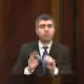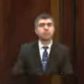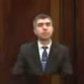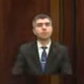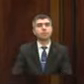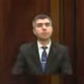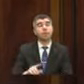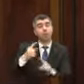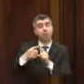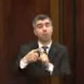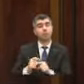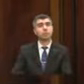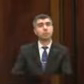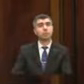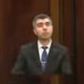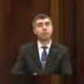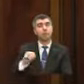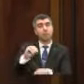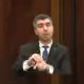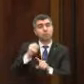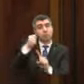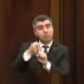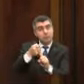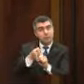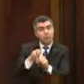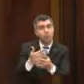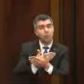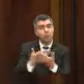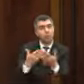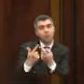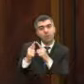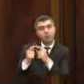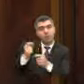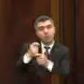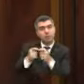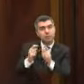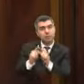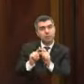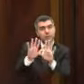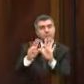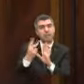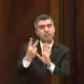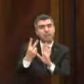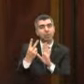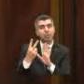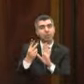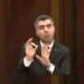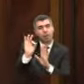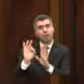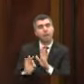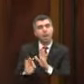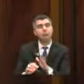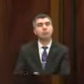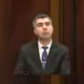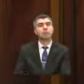أيضا المجهودات المبذولة في نفس القطاع والاستثمارات العمومية اللي كانت مهمة، إلا أنه 12% رانا بقينا في الناتج الداخلي الخام 12%